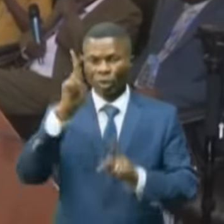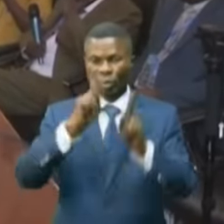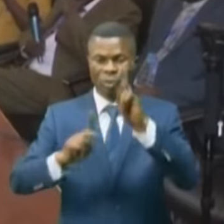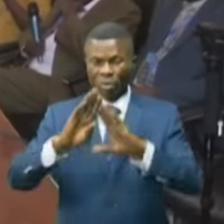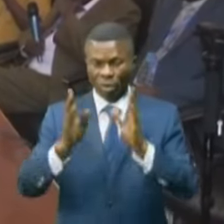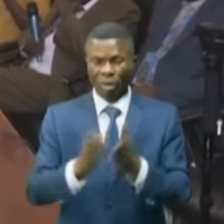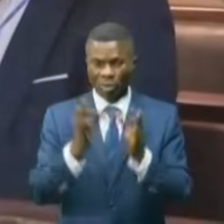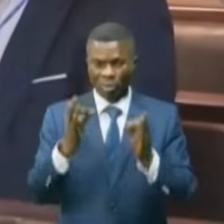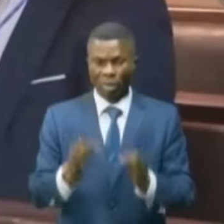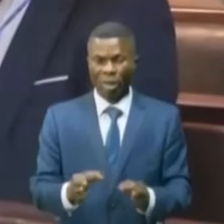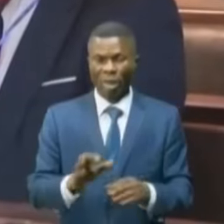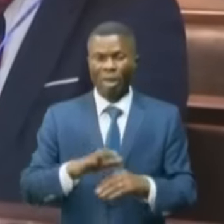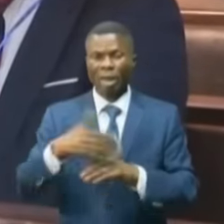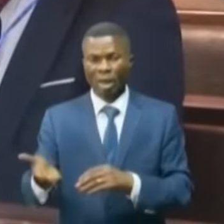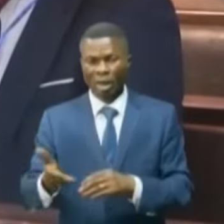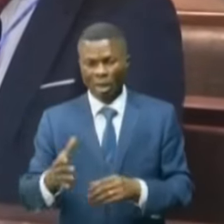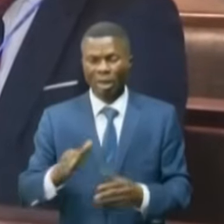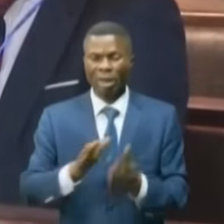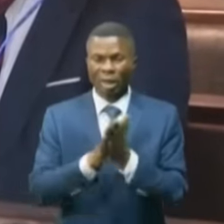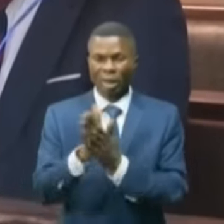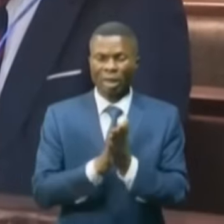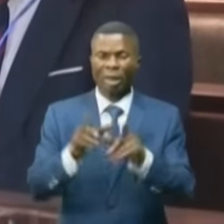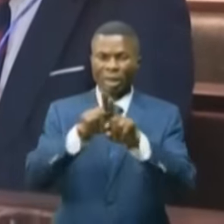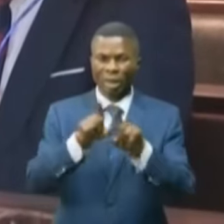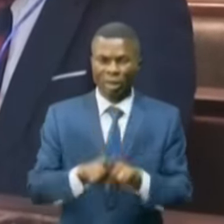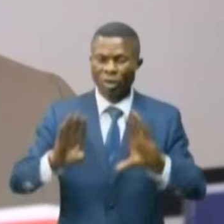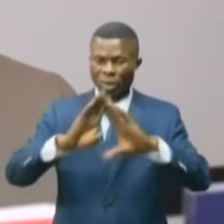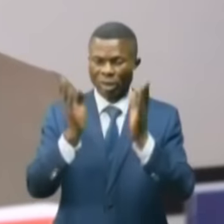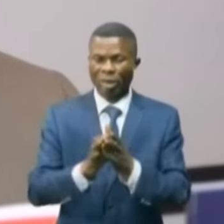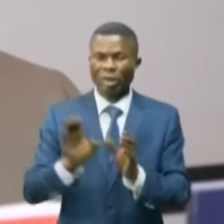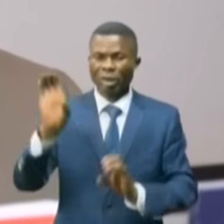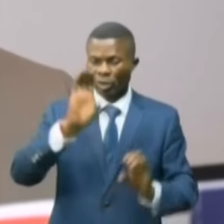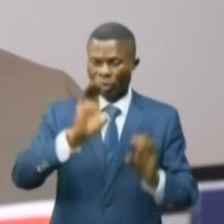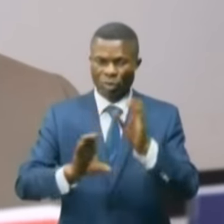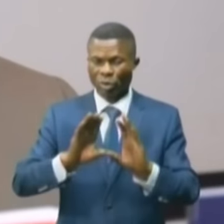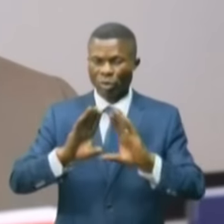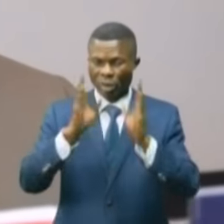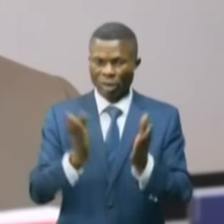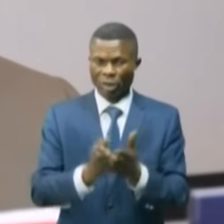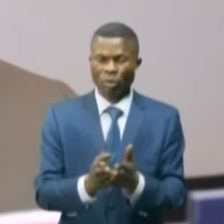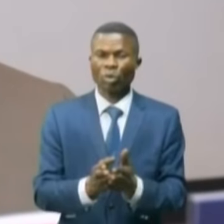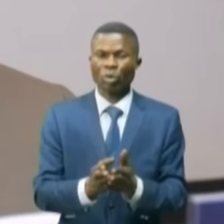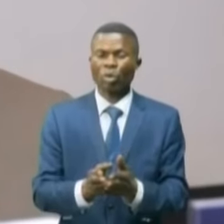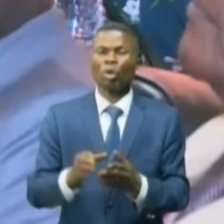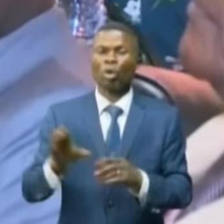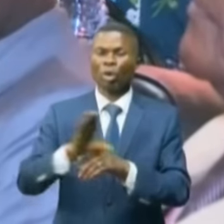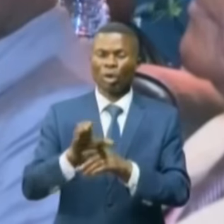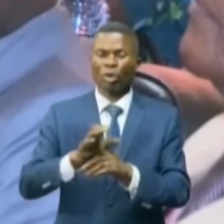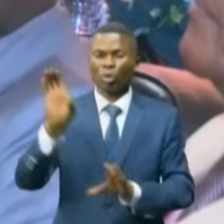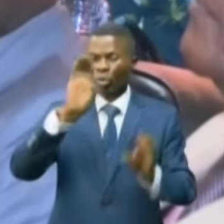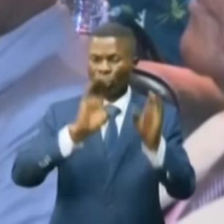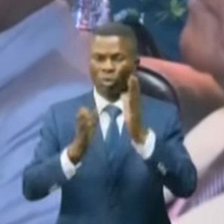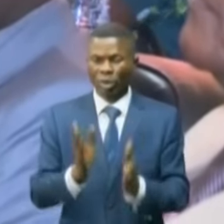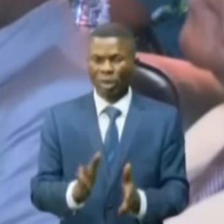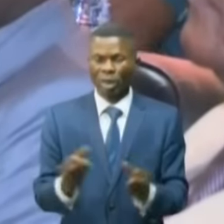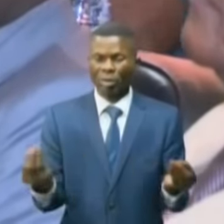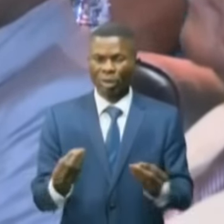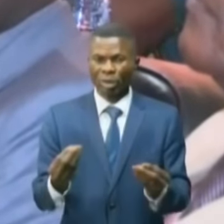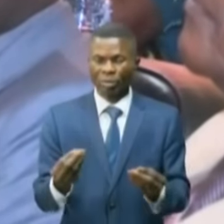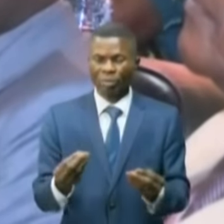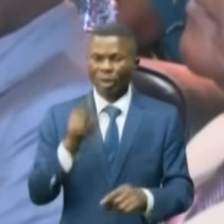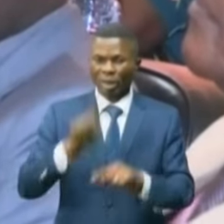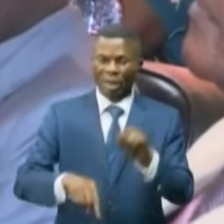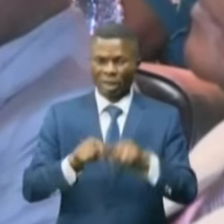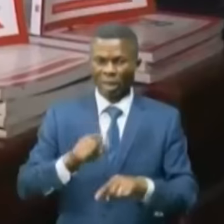Mais que finalement soient prises en compte aussi toutes les sciences, toutes les disciplines scientifiques, parce qu'on ne peut pas mener